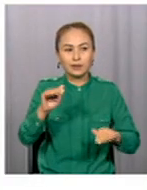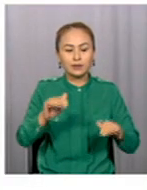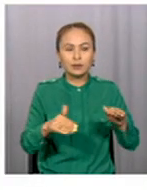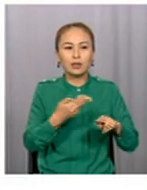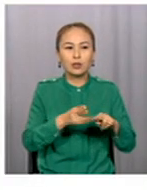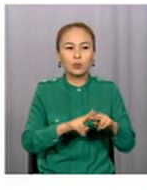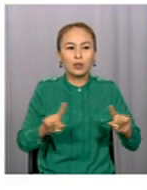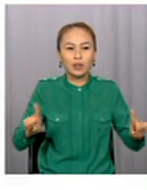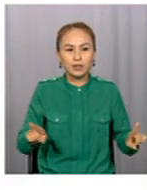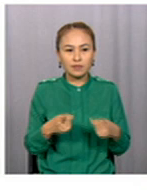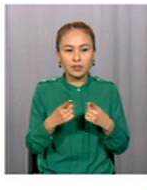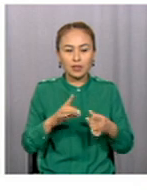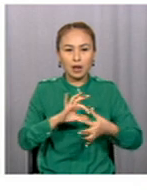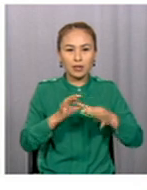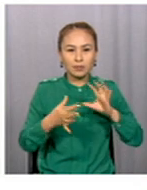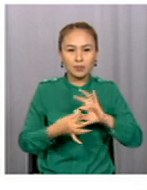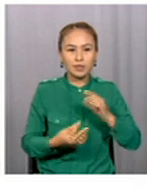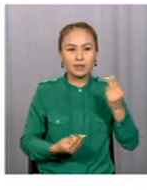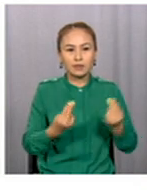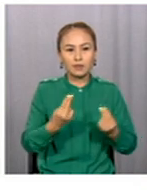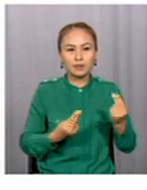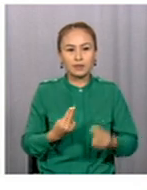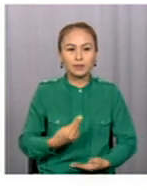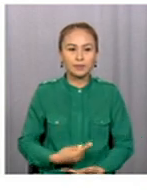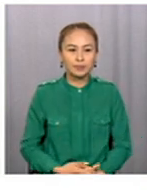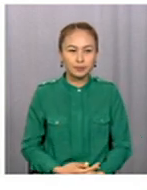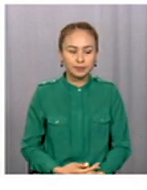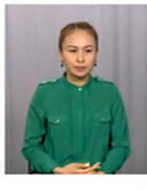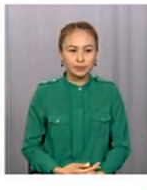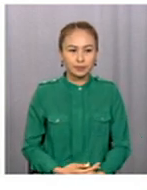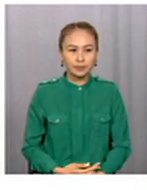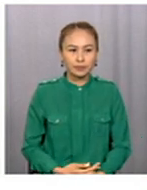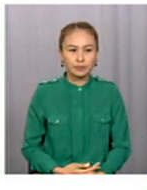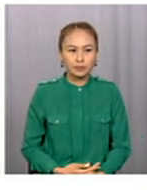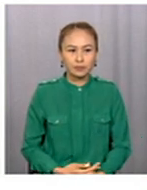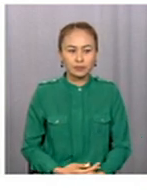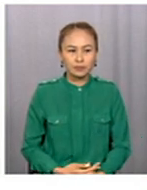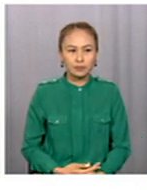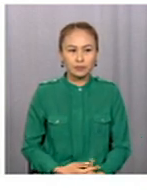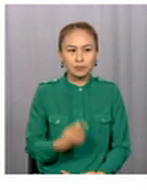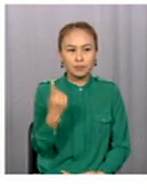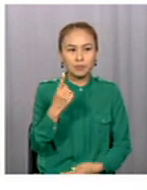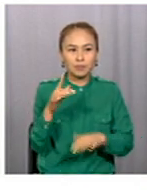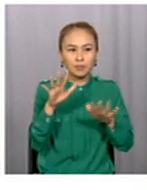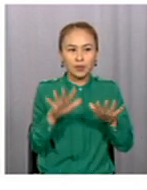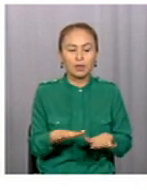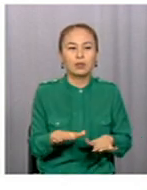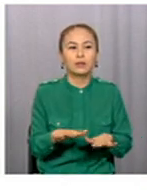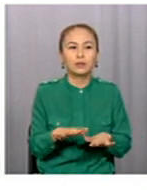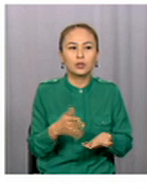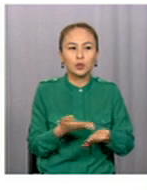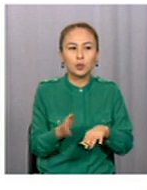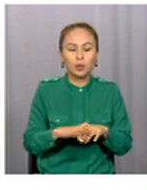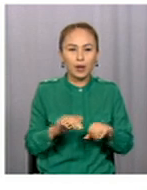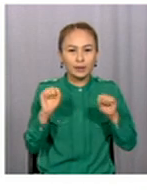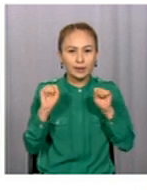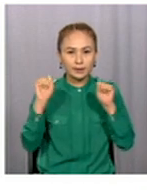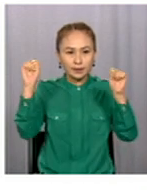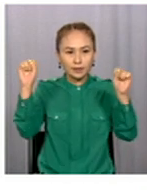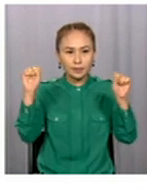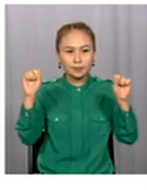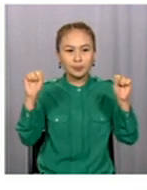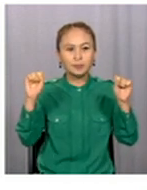развития олимпийских видов спорта в Казахстане. Итак, на первом месте расположилась тяжелая